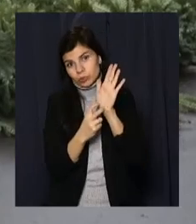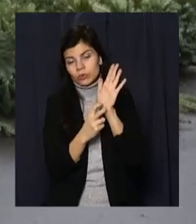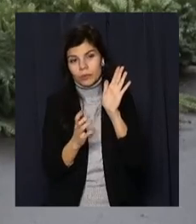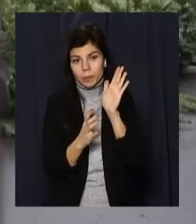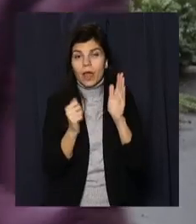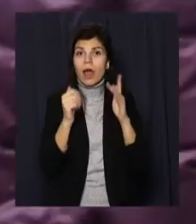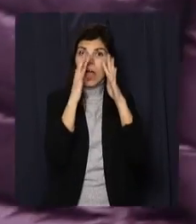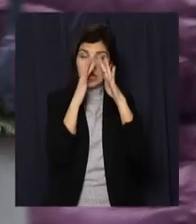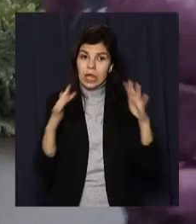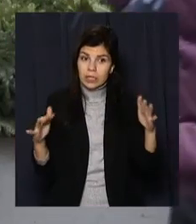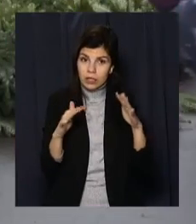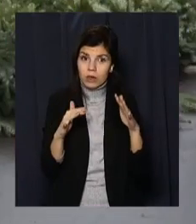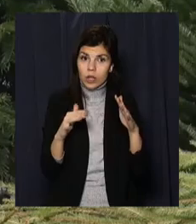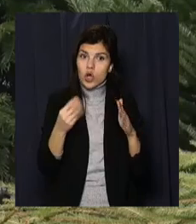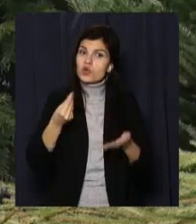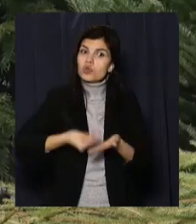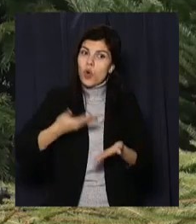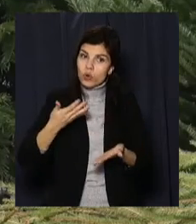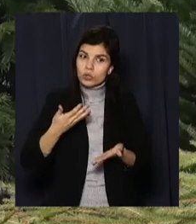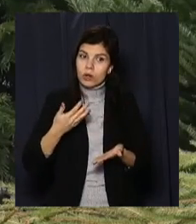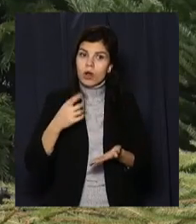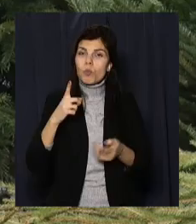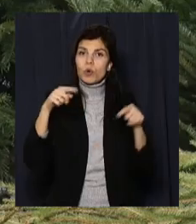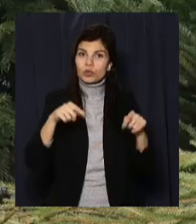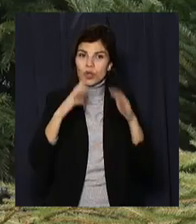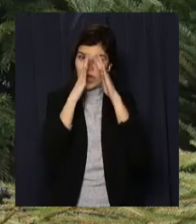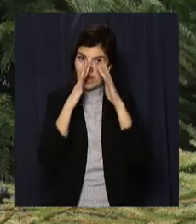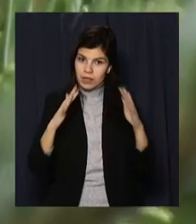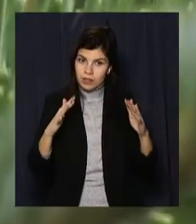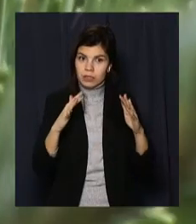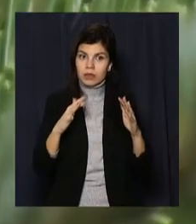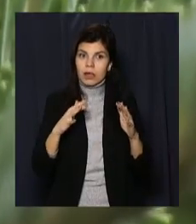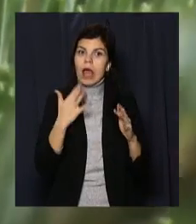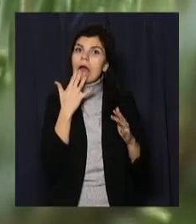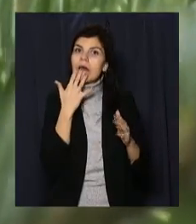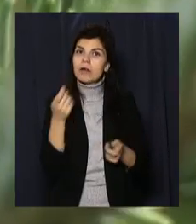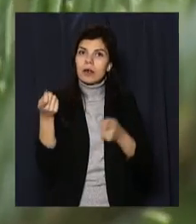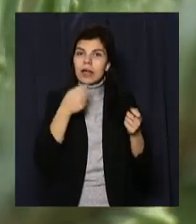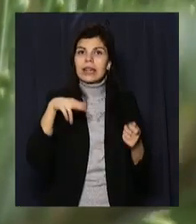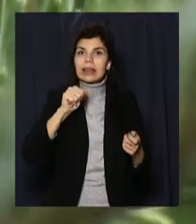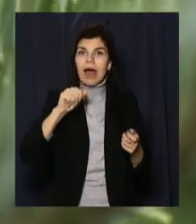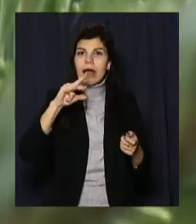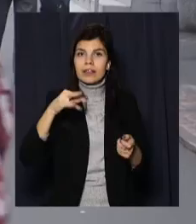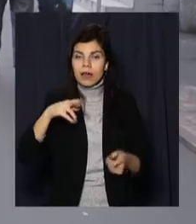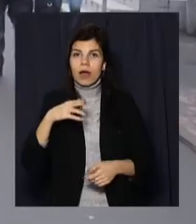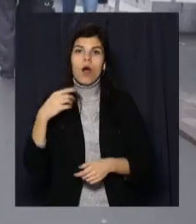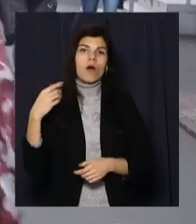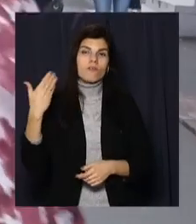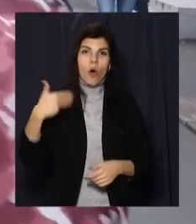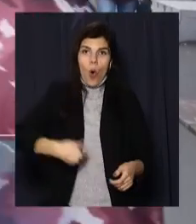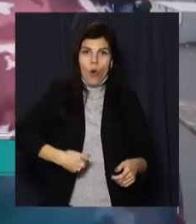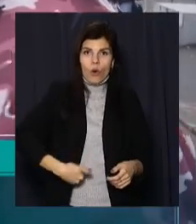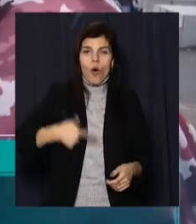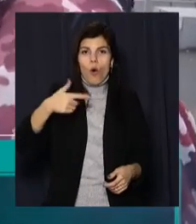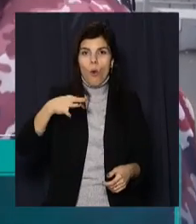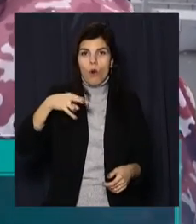от ялинка обійдеться суттєво дорожче, бо ці новорічні красуні переважно імпортні – з Данії, Голландії та Польщі. Є